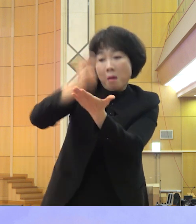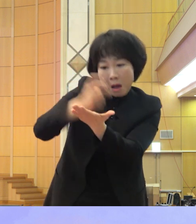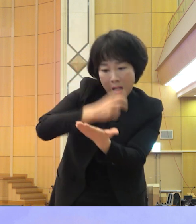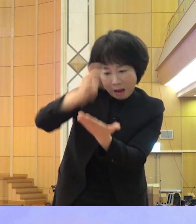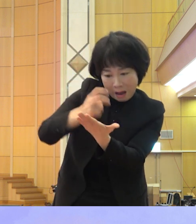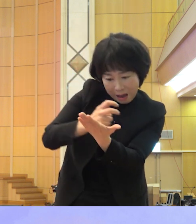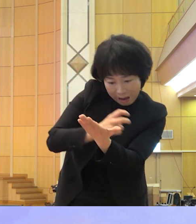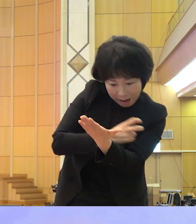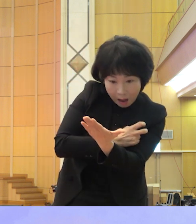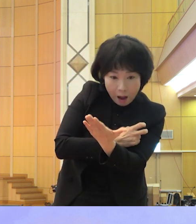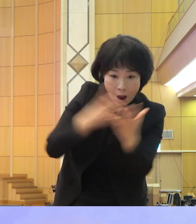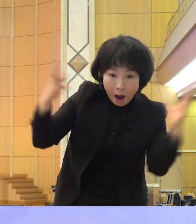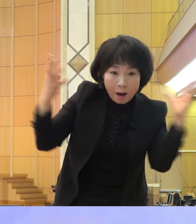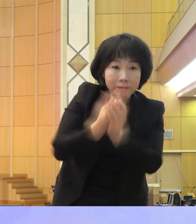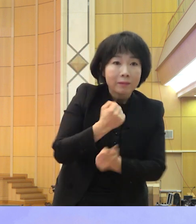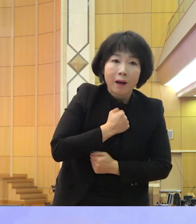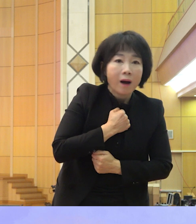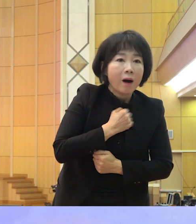뜻이에요.